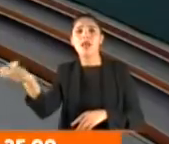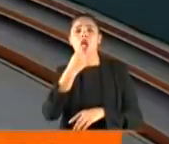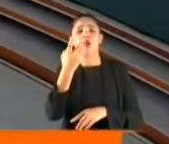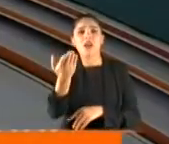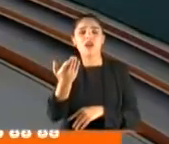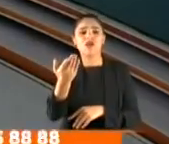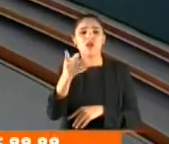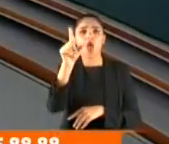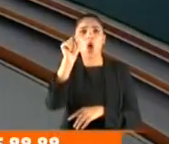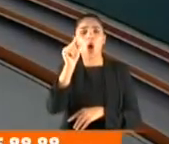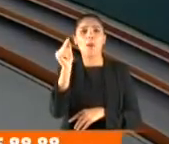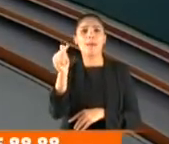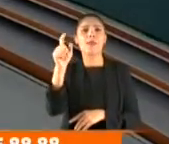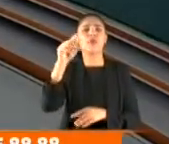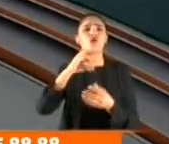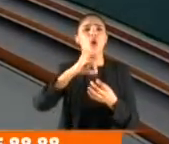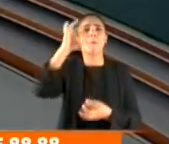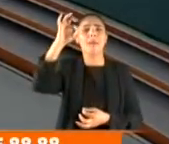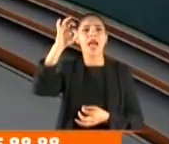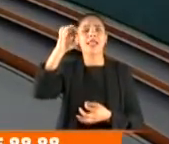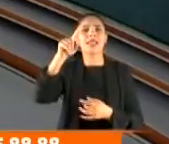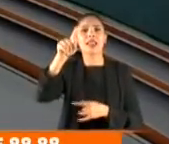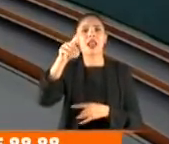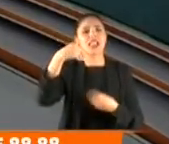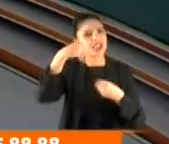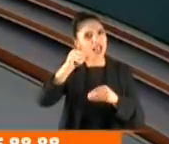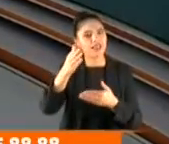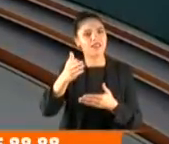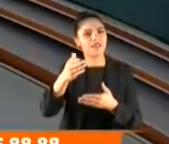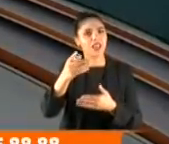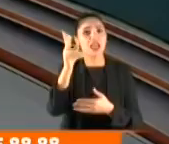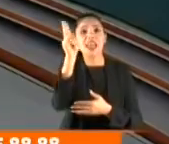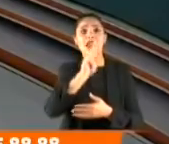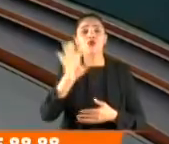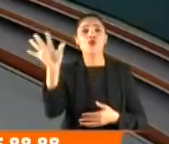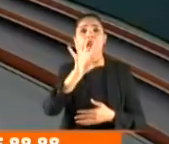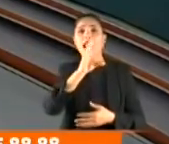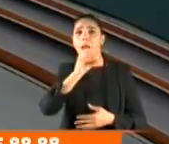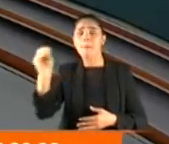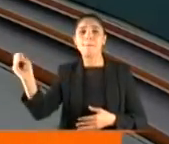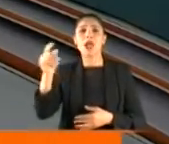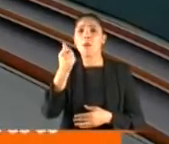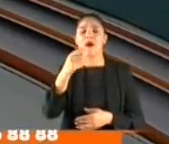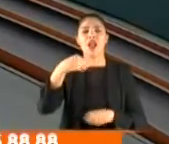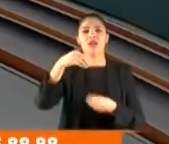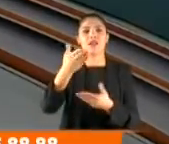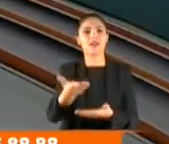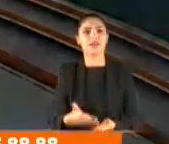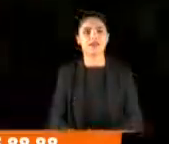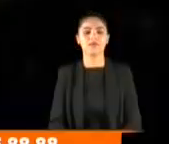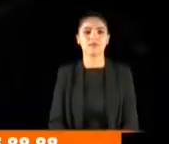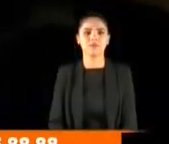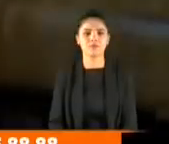67000000 yaşında 11 buçuk metre boyunda ve satıldı 250 milyon liraya